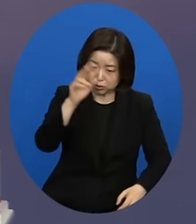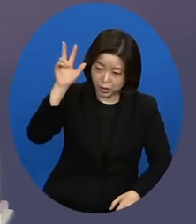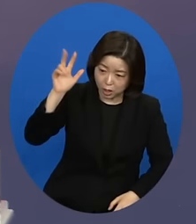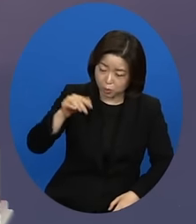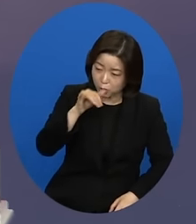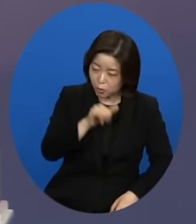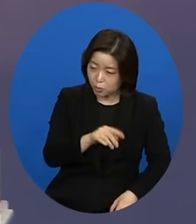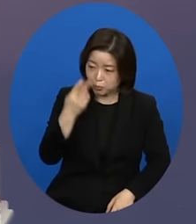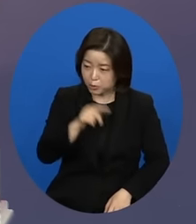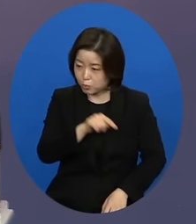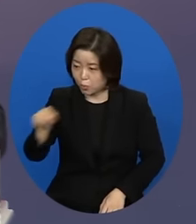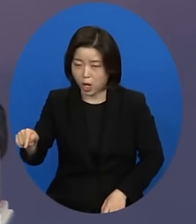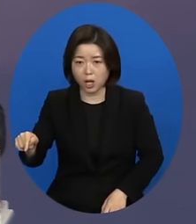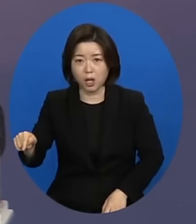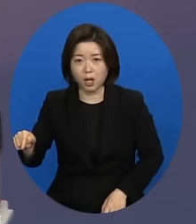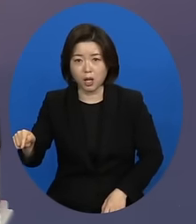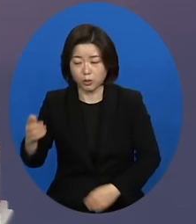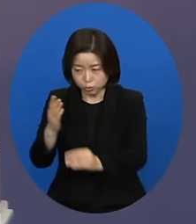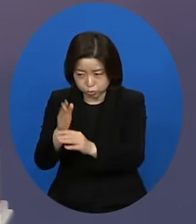거예요.